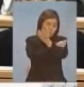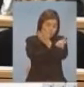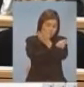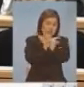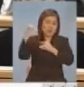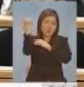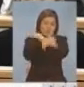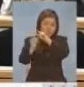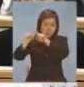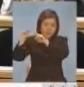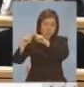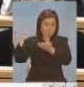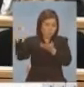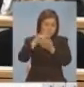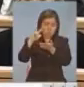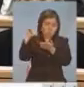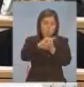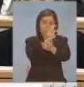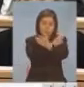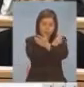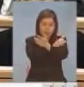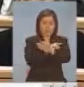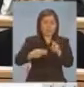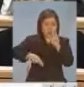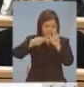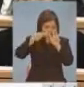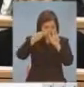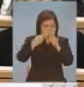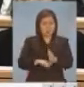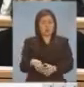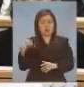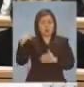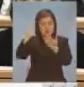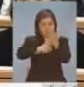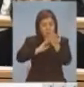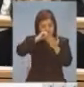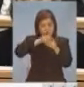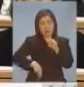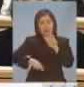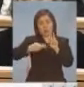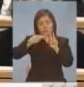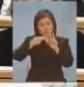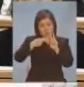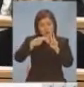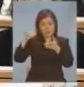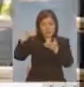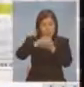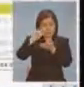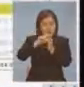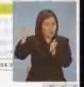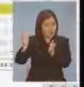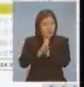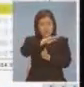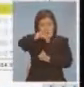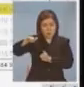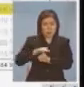เทศมีอยู่ 30,000 กว่าไฟท์ในประเทศก็มีอยู่ประมาณ 28,000 ค่ะจำนวนเที่ยวบินรวมทั้งสิ้นประมาณ 59,000 ถึง 60,000 เที่